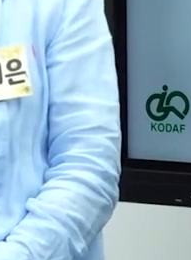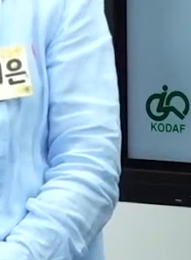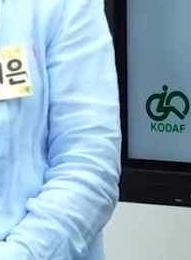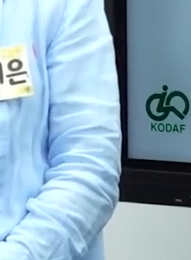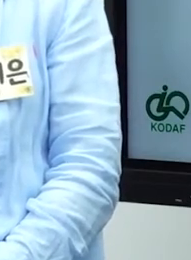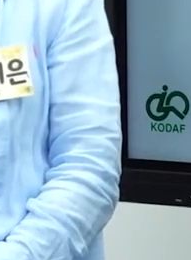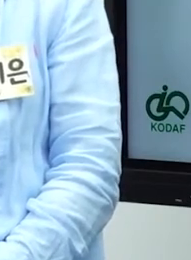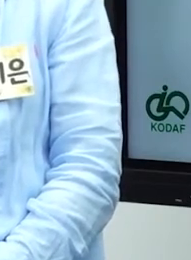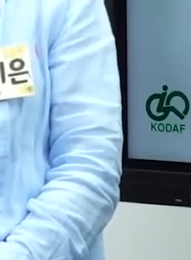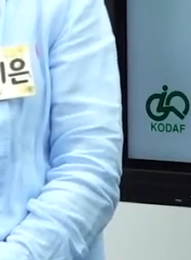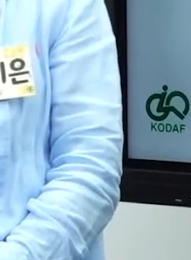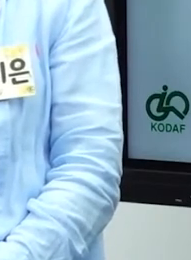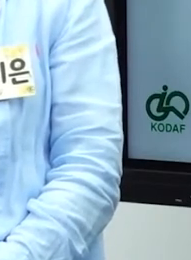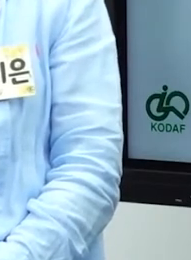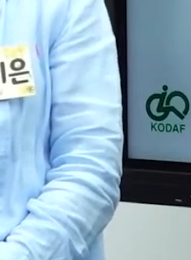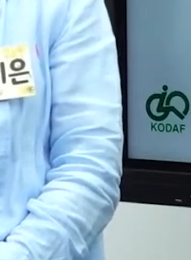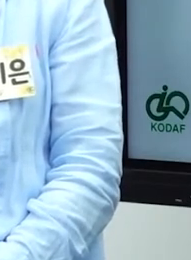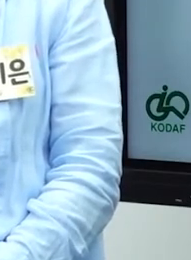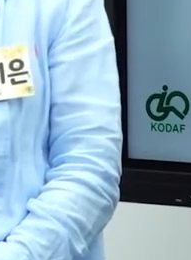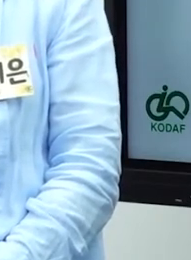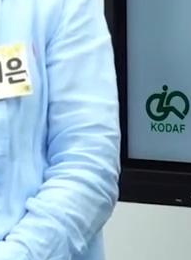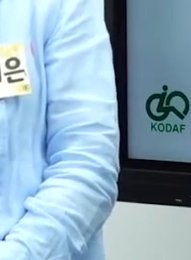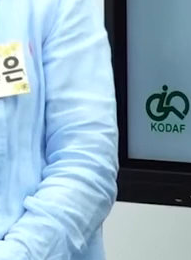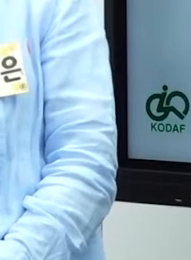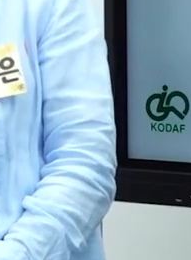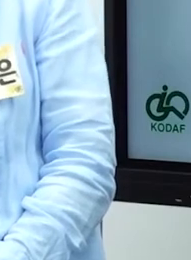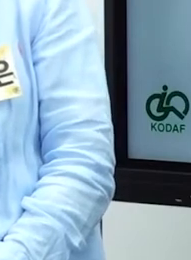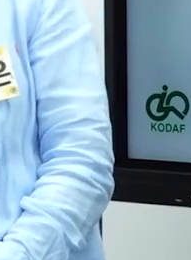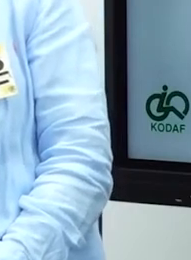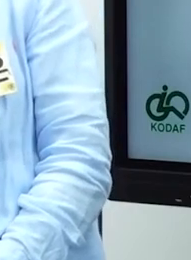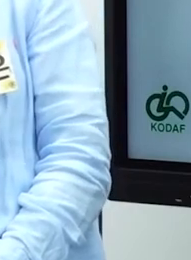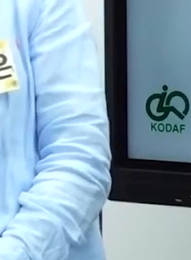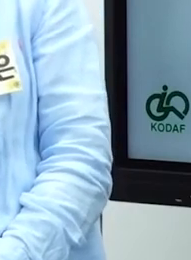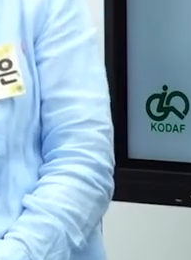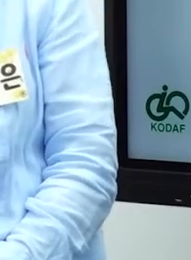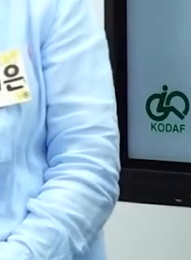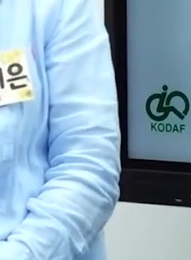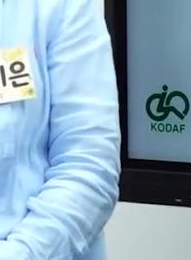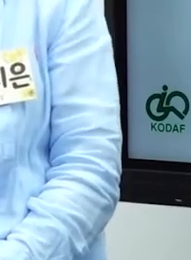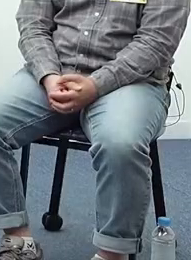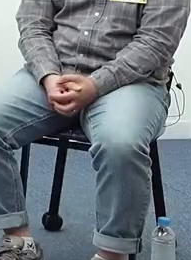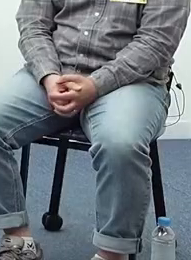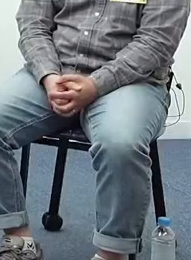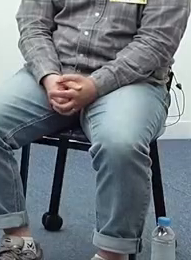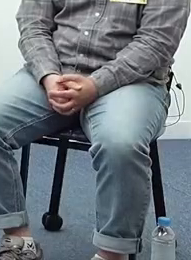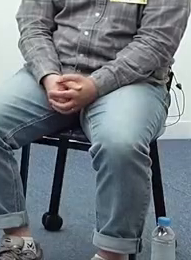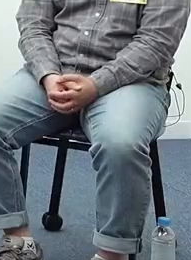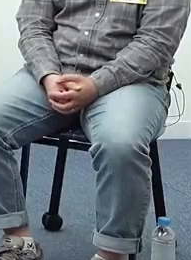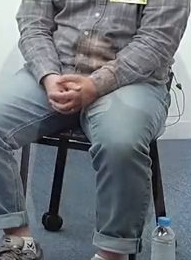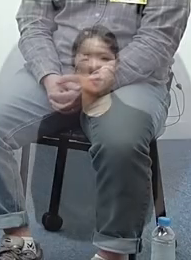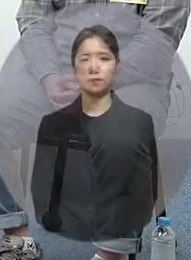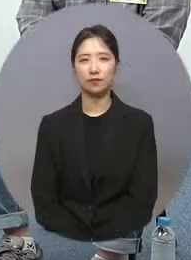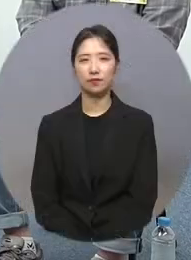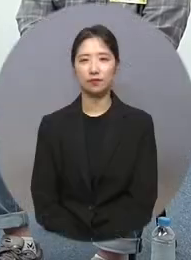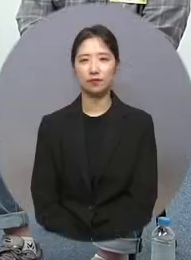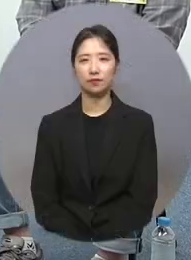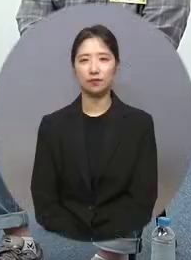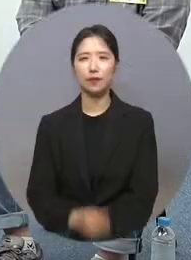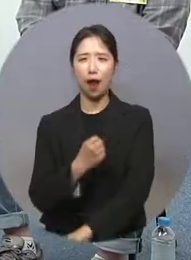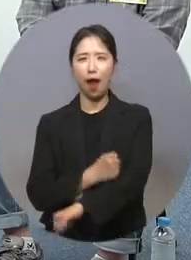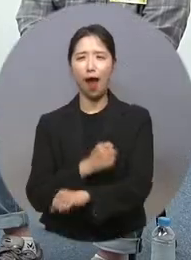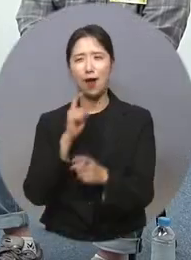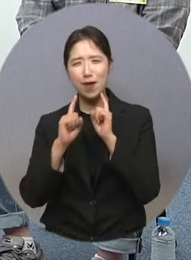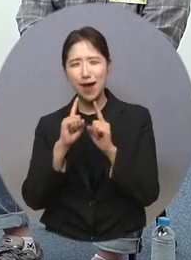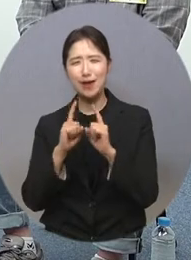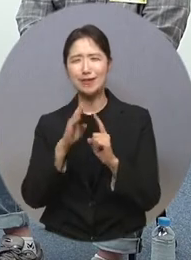통역을 생활처럼 아마 여기 나와 계신 패널 세 분도 저와 비슷한 경험을 하셨을 거예요. 네, 아마 하실 말씀이